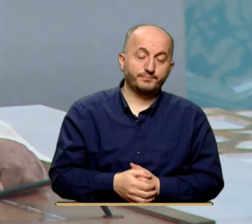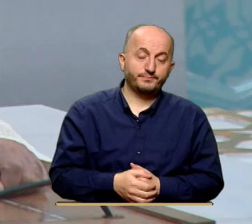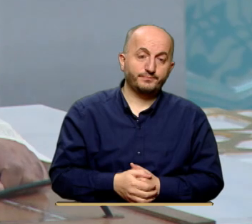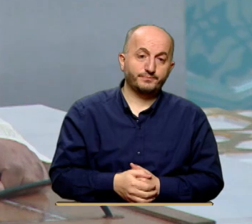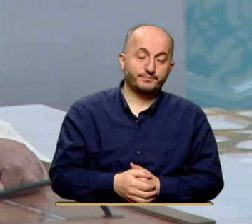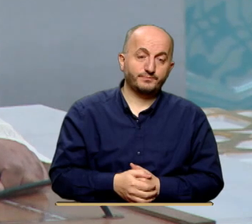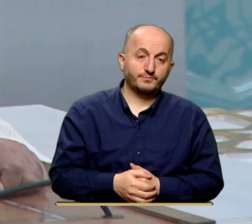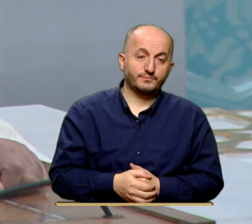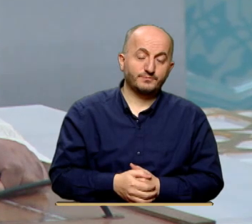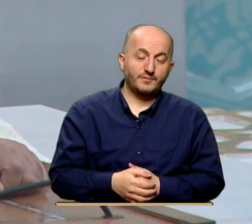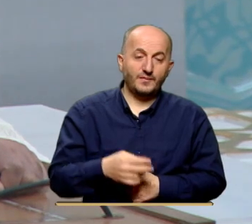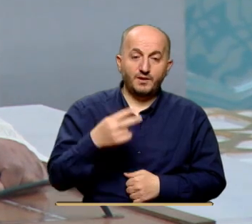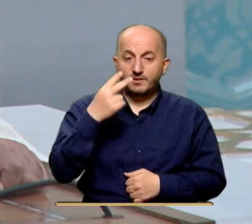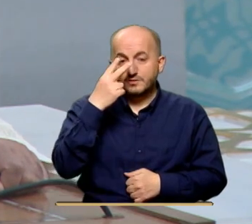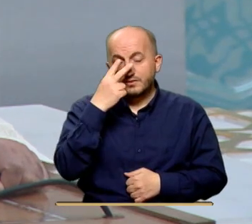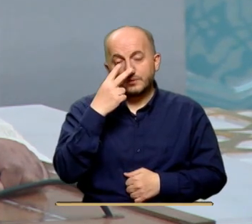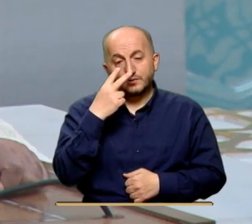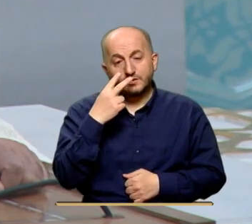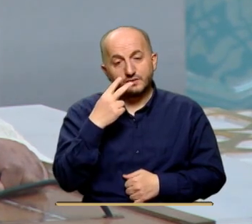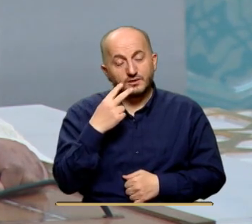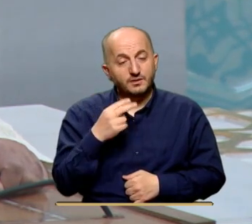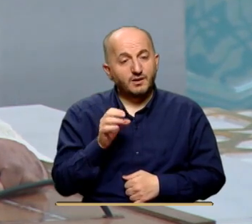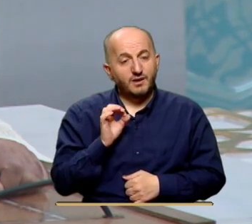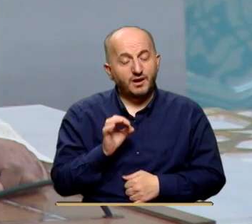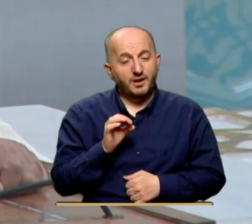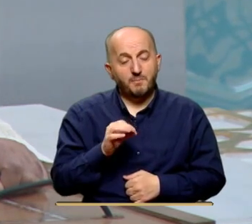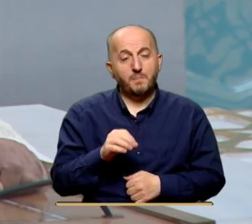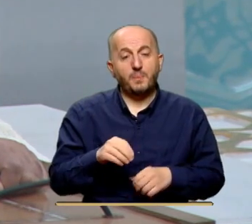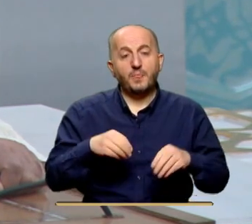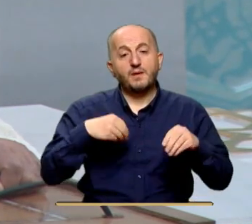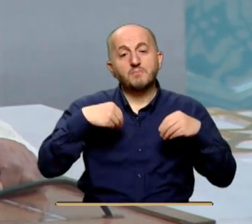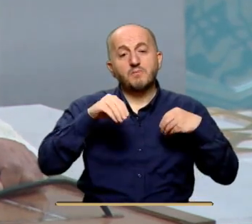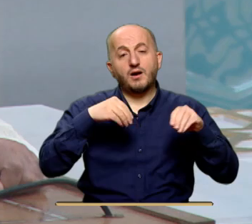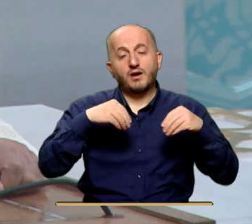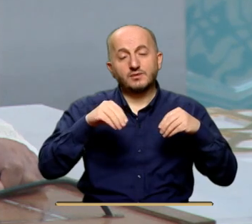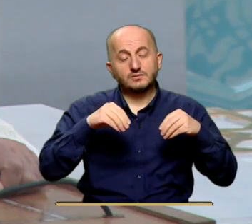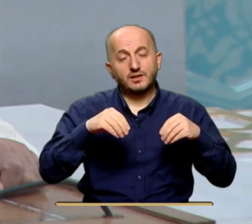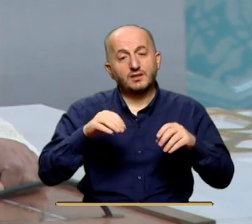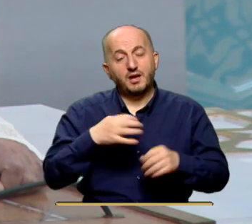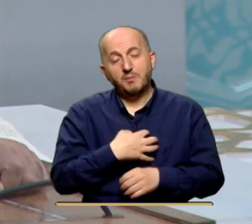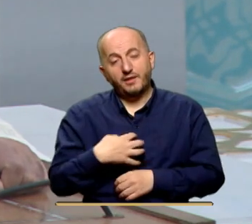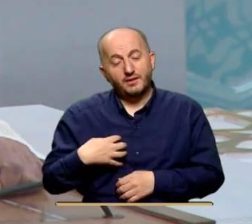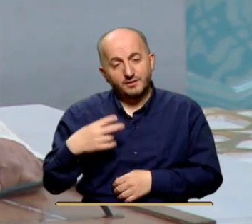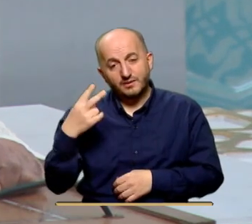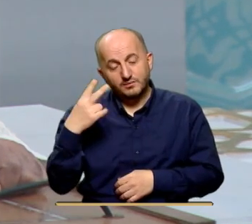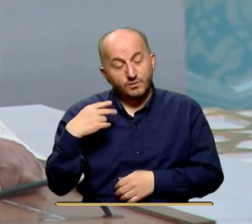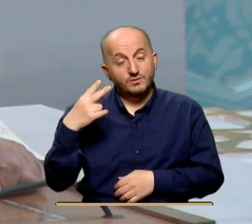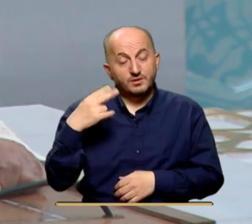Tabii gözyaşları hem bakkal Selahaddin Efendi'den hem anacığından.